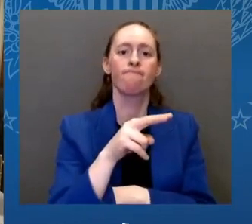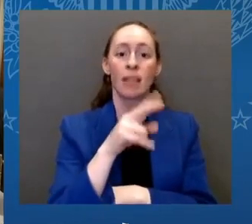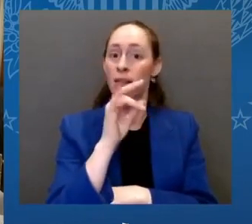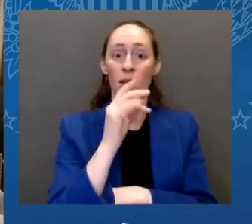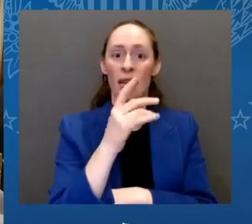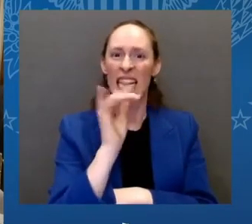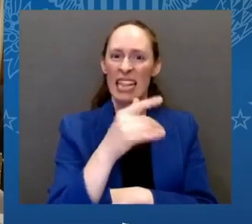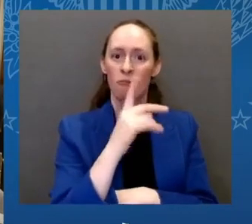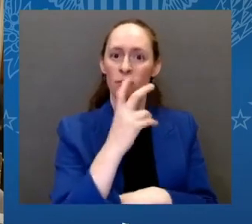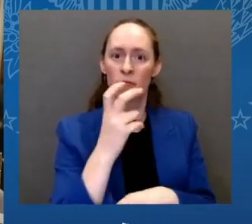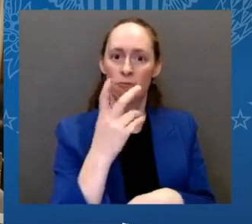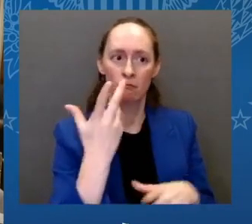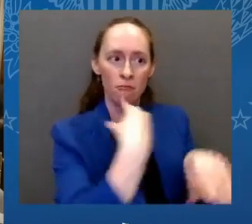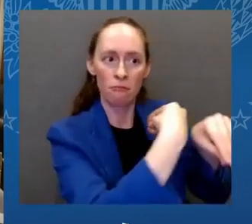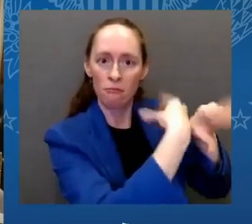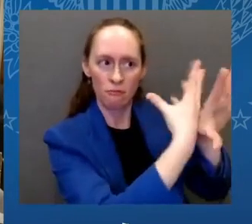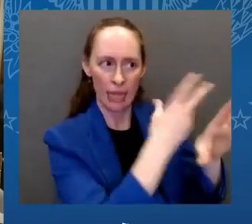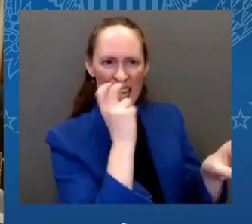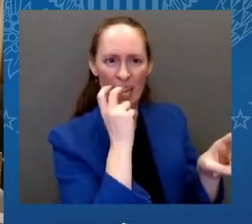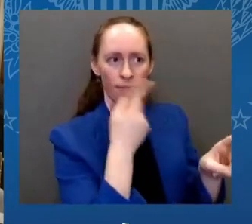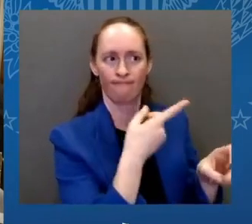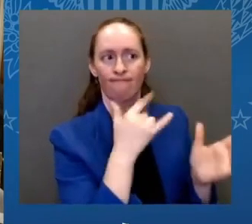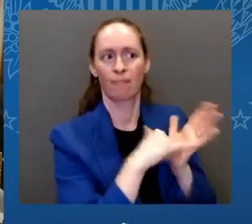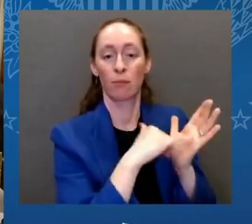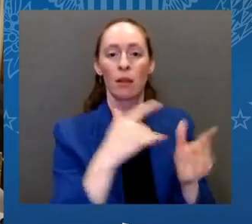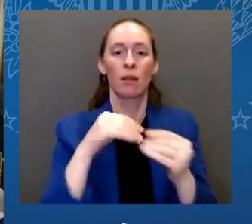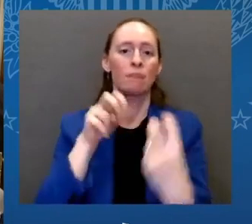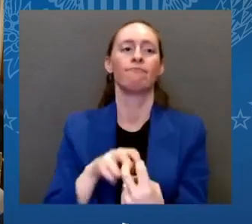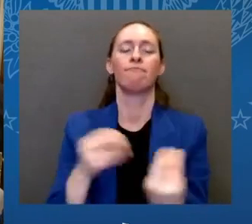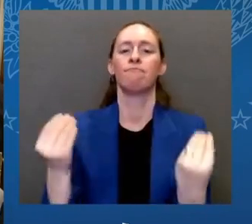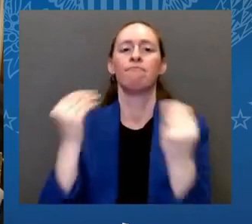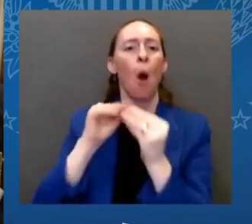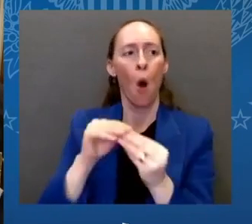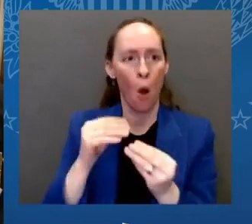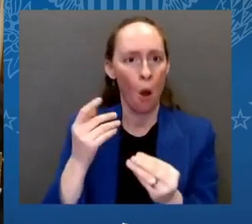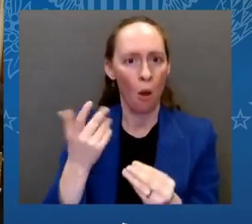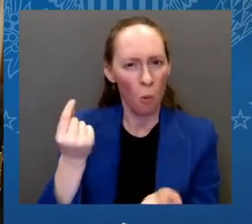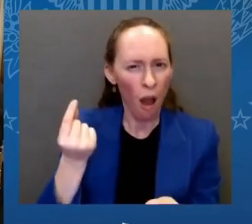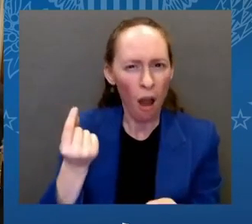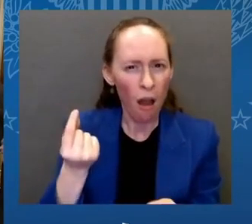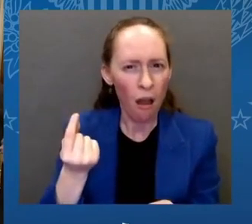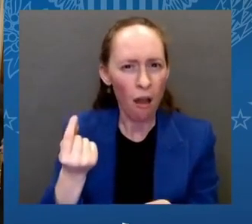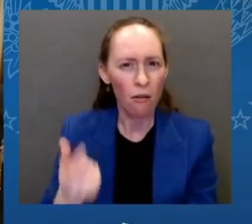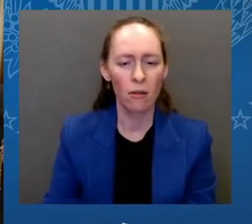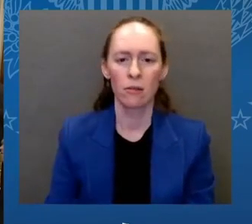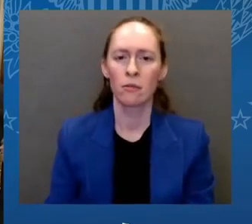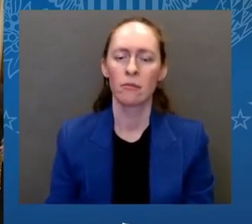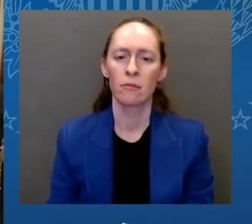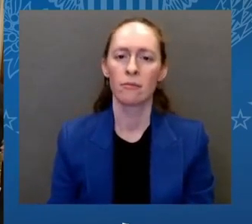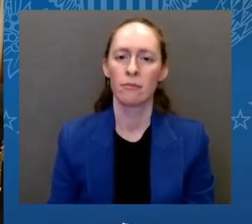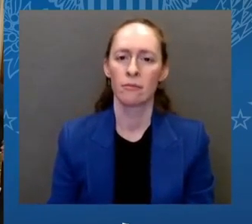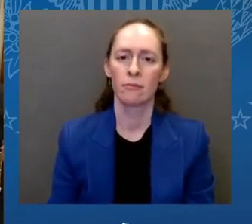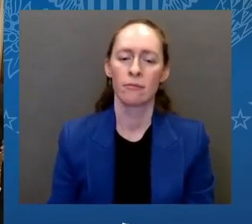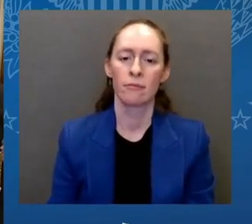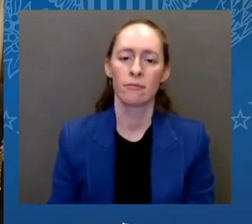дискусія стосовно оцінки Росії, що Росія не буде здійснювати ескалації після